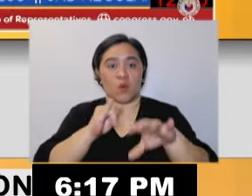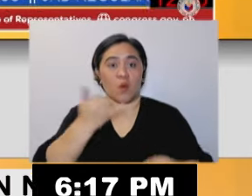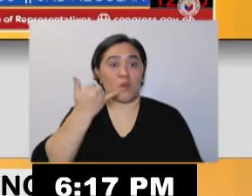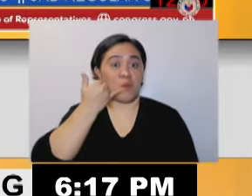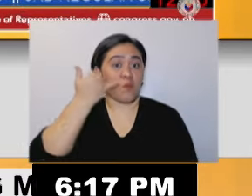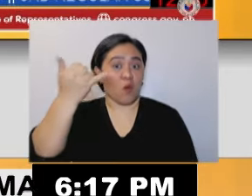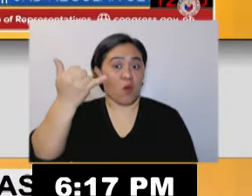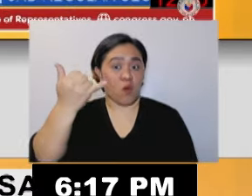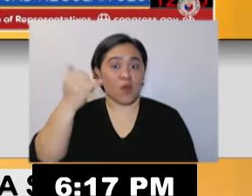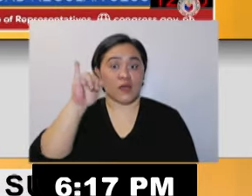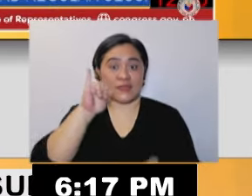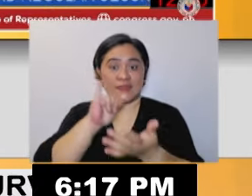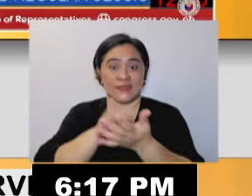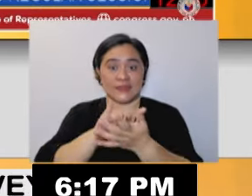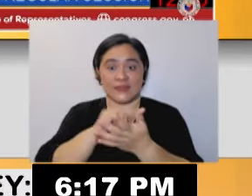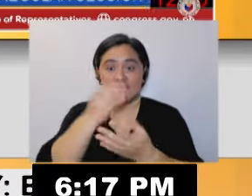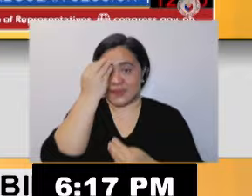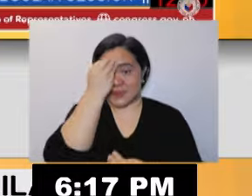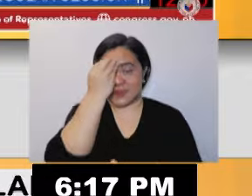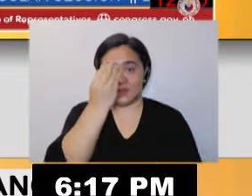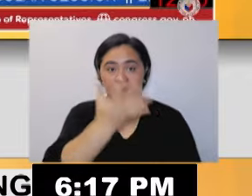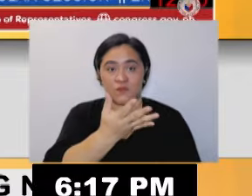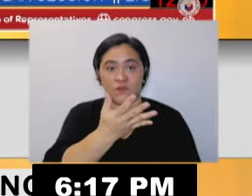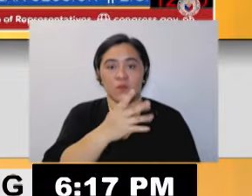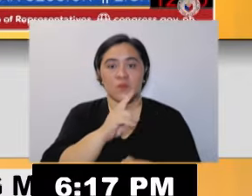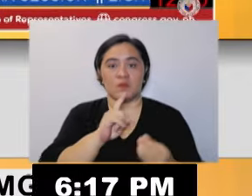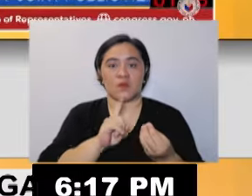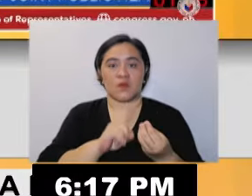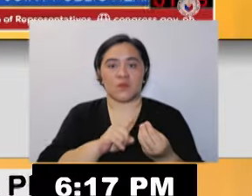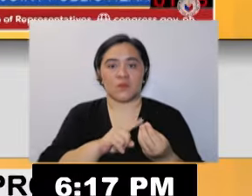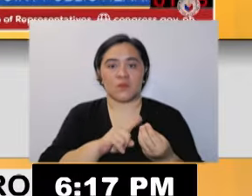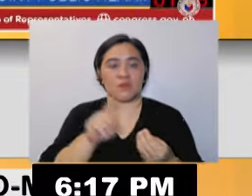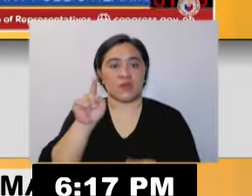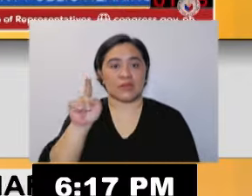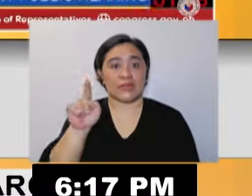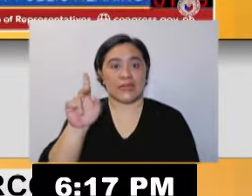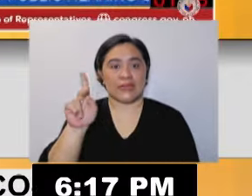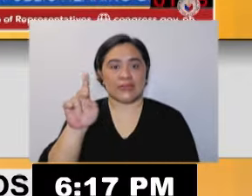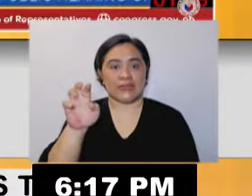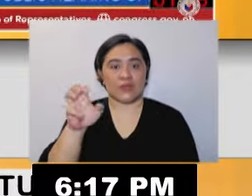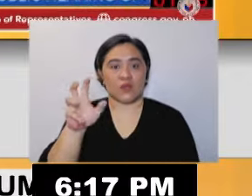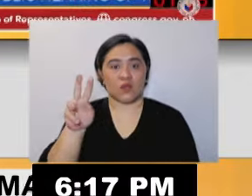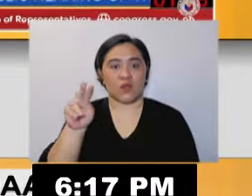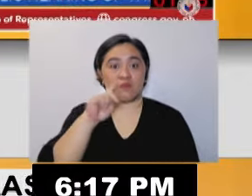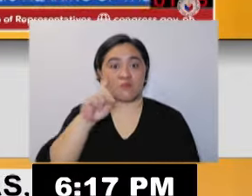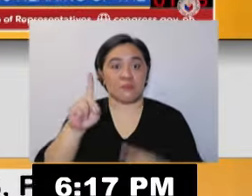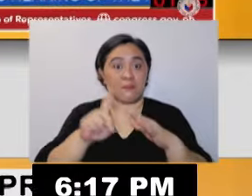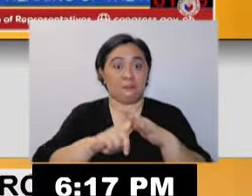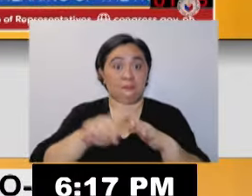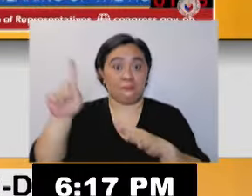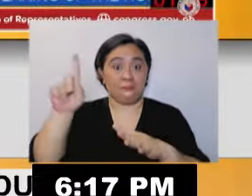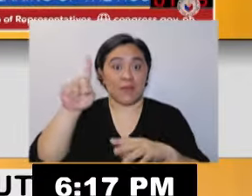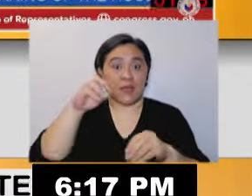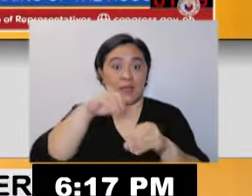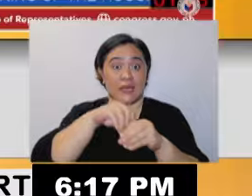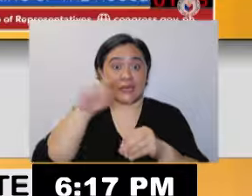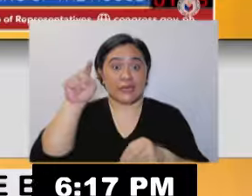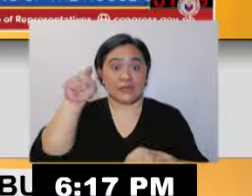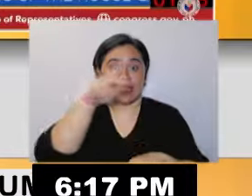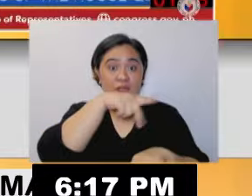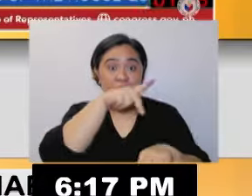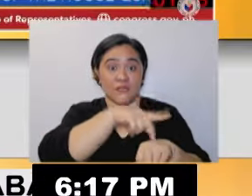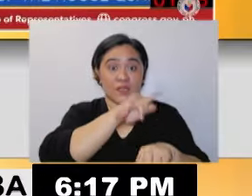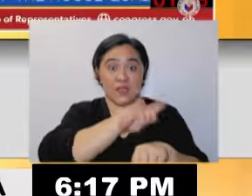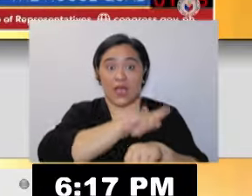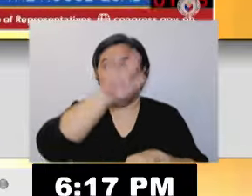meron siyang impormasyon sabi niya sir Si Kerwin espinoza lumayas diyan sa Pilipinas andito sa Abu Dhabi